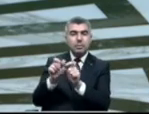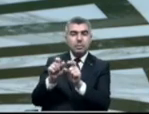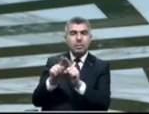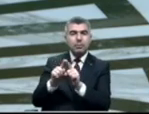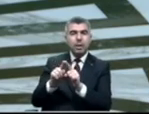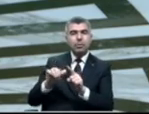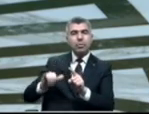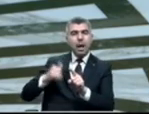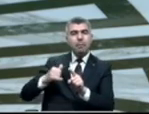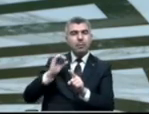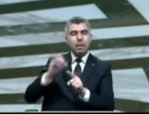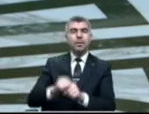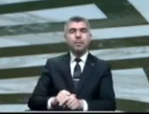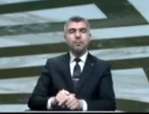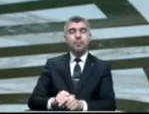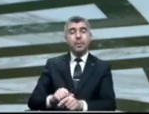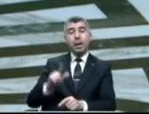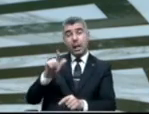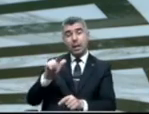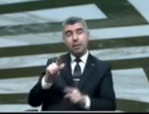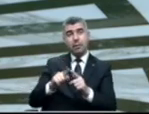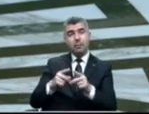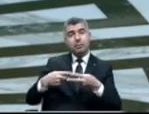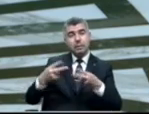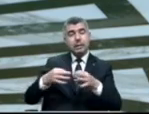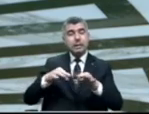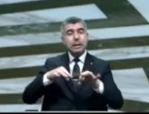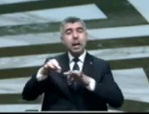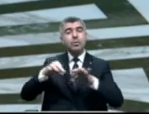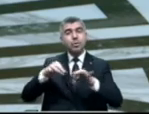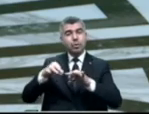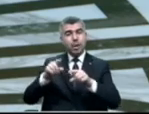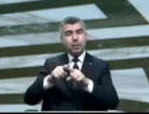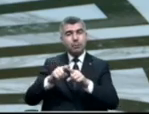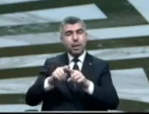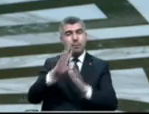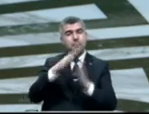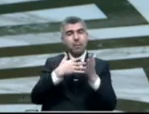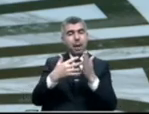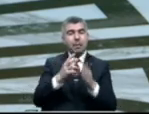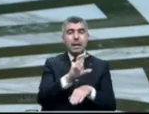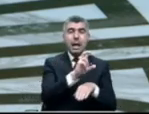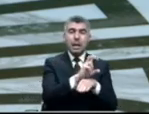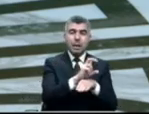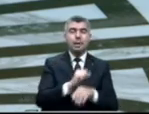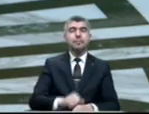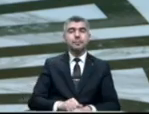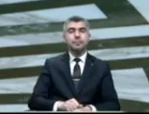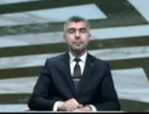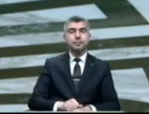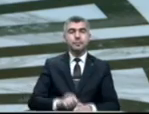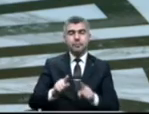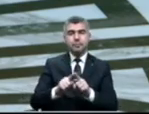هاد الصغار الفلاحين والشباب. وفي إطار تنزيل ديال استراتيجية الجيل الأخضر، كما كنا هضرنا من اللي